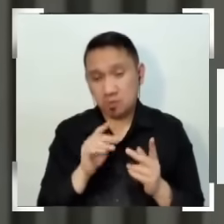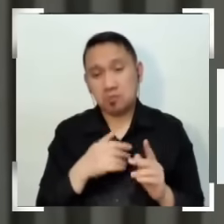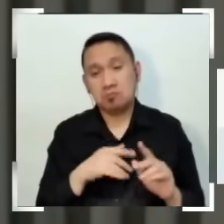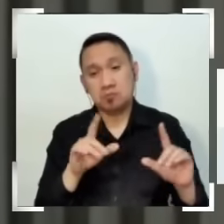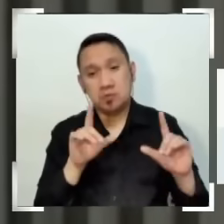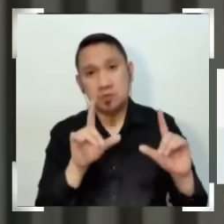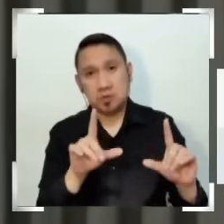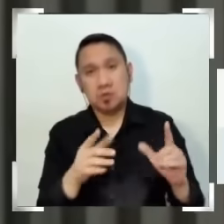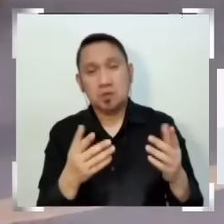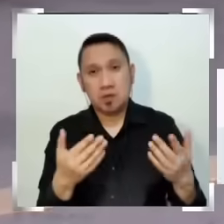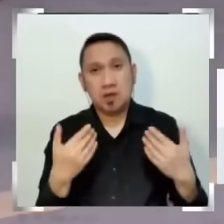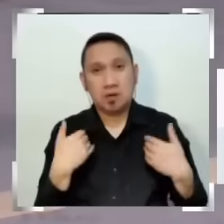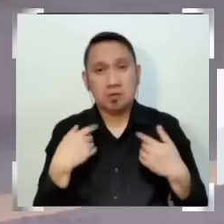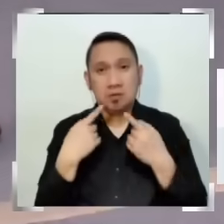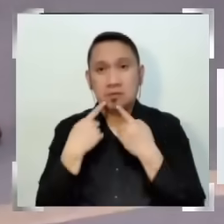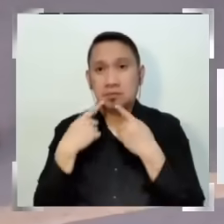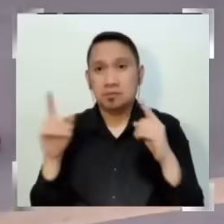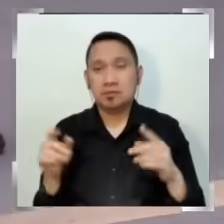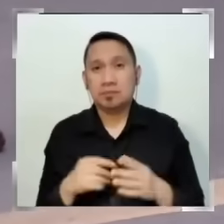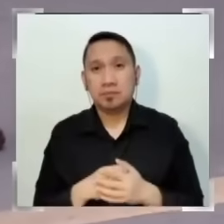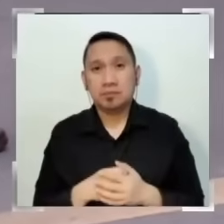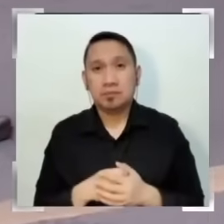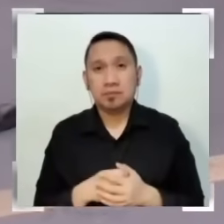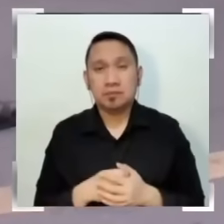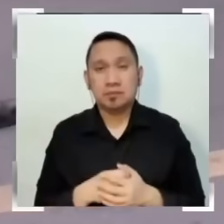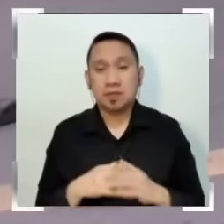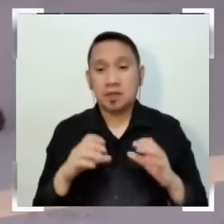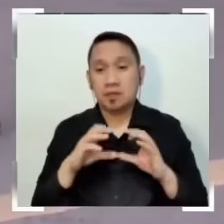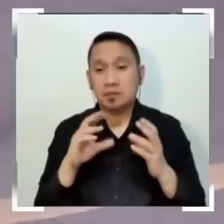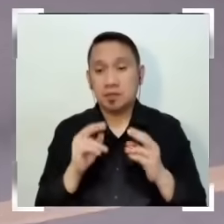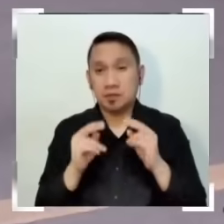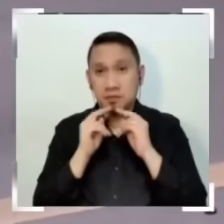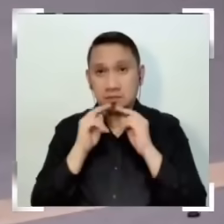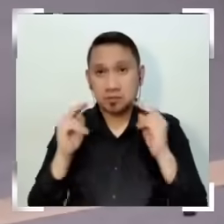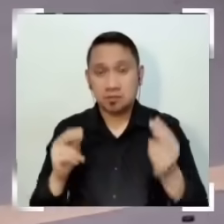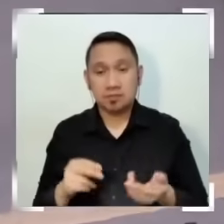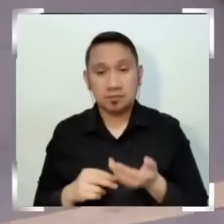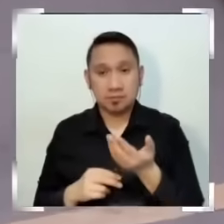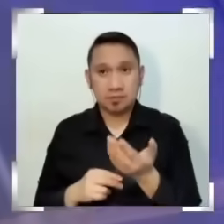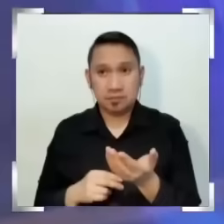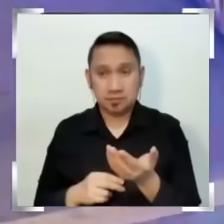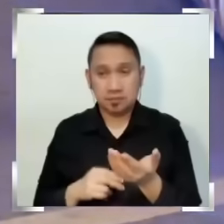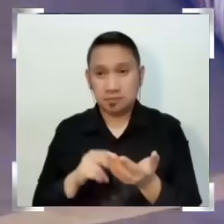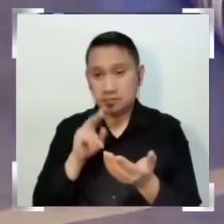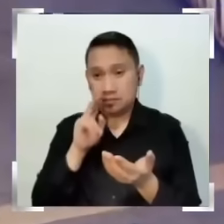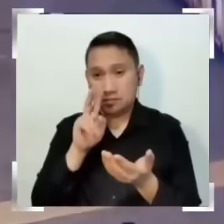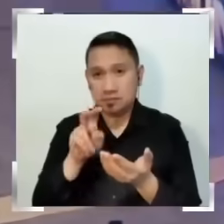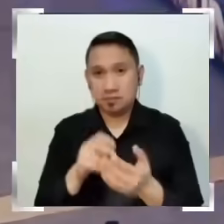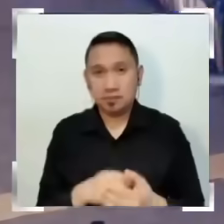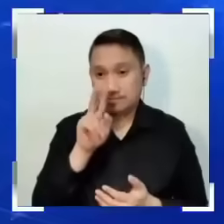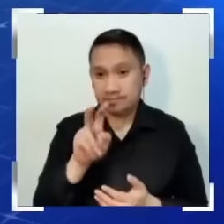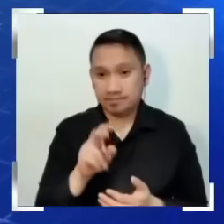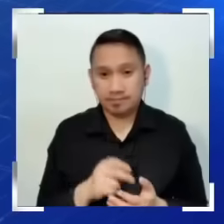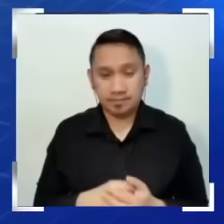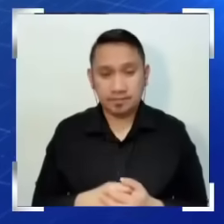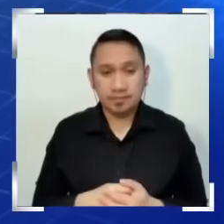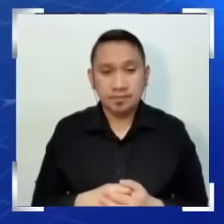po nagtagumpay sila. Para sa GMA Integrated News, ako si Bam Alegre, ang inyong saksi.